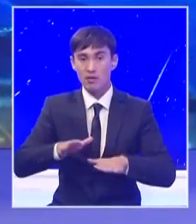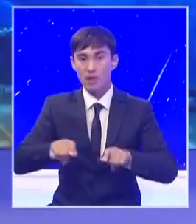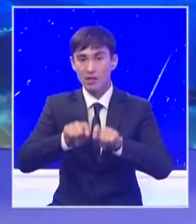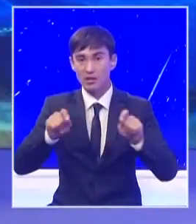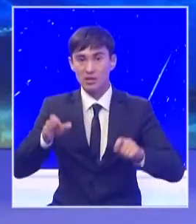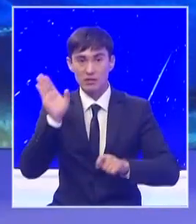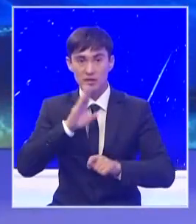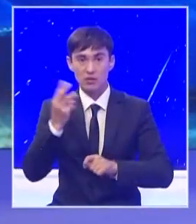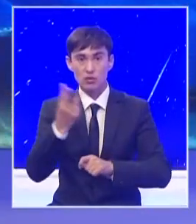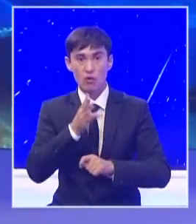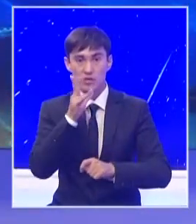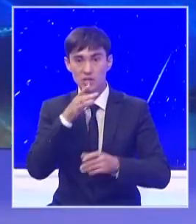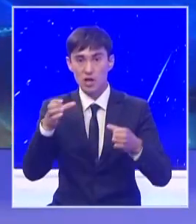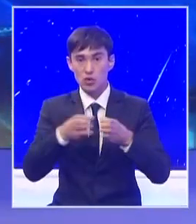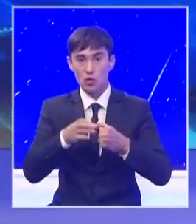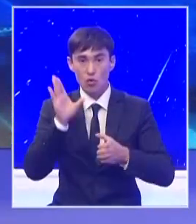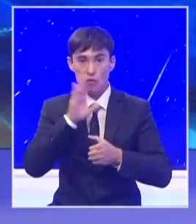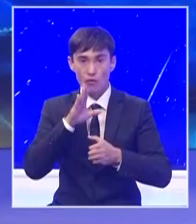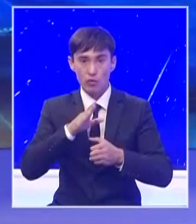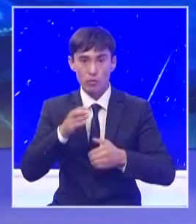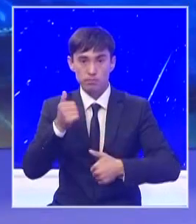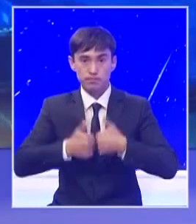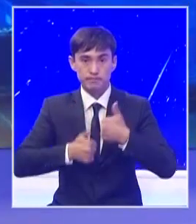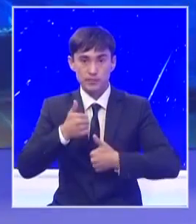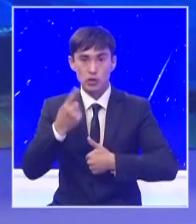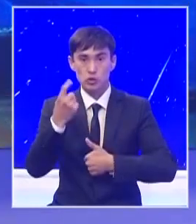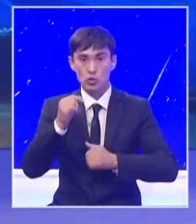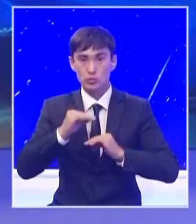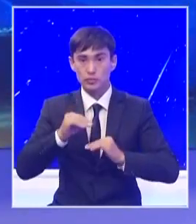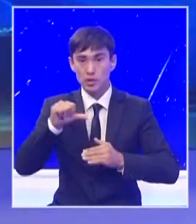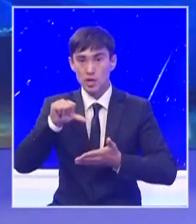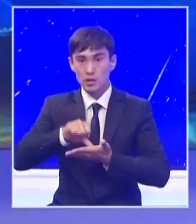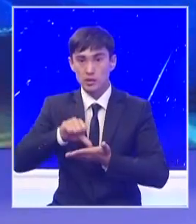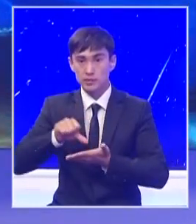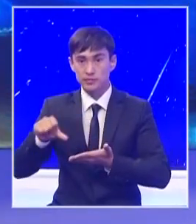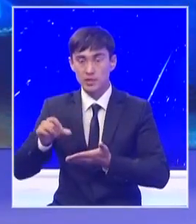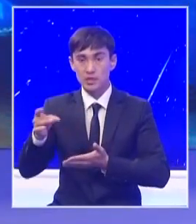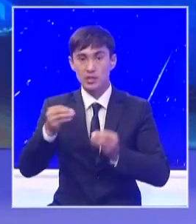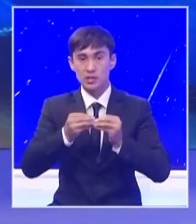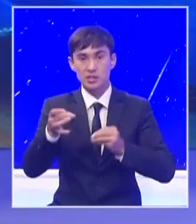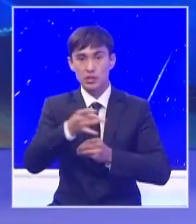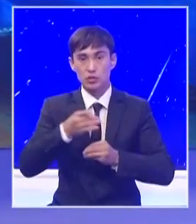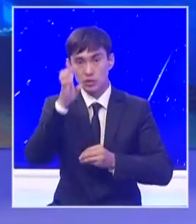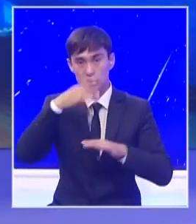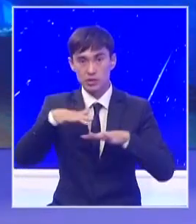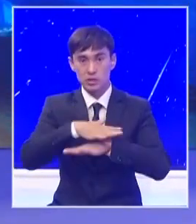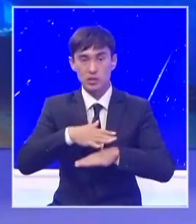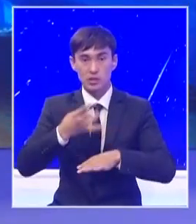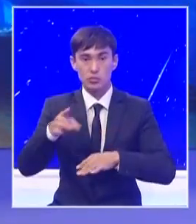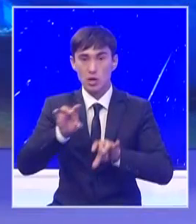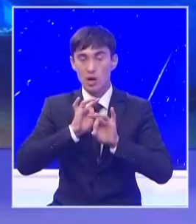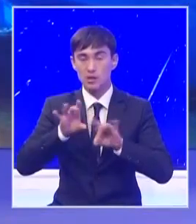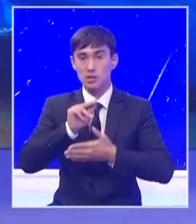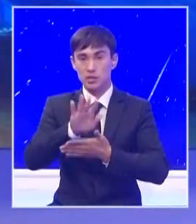3 возрастных категориях водные рубежи покоряют порядка 100 пловцов из 10 регионов нашей страны. О ходе этого республиканского первенства